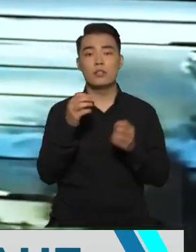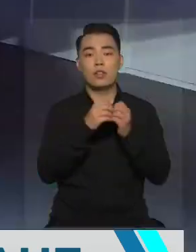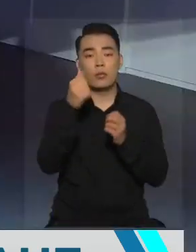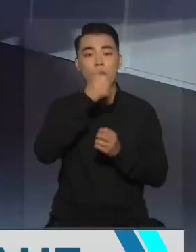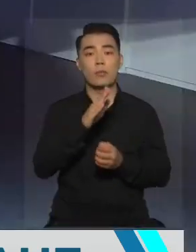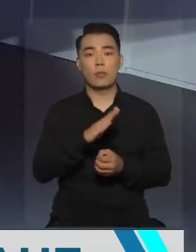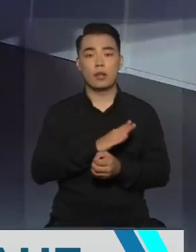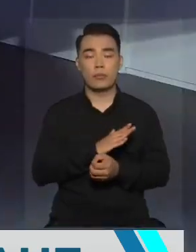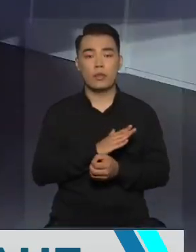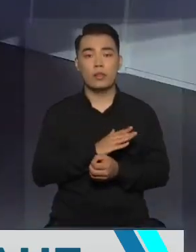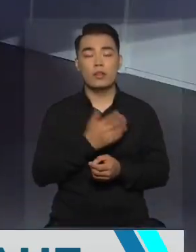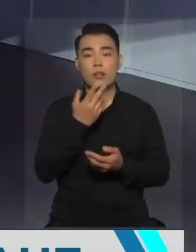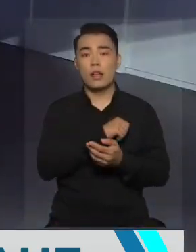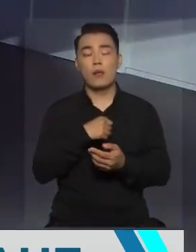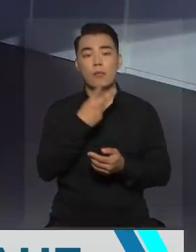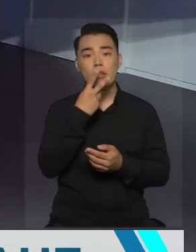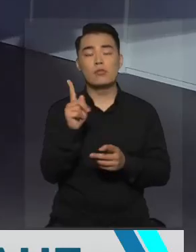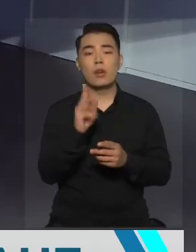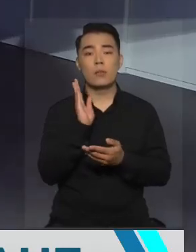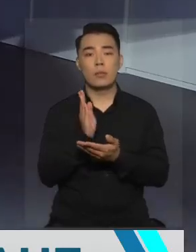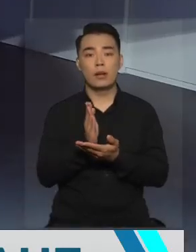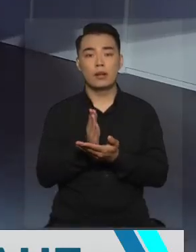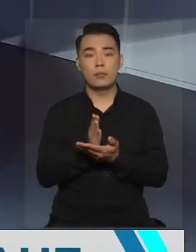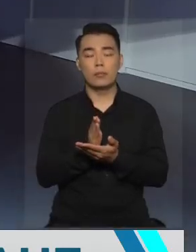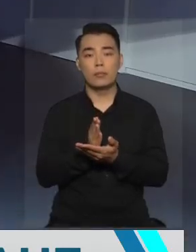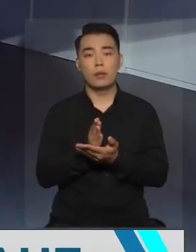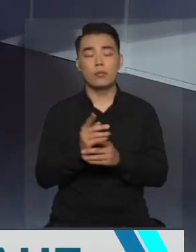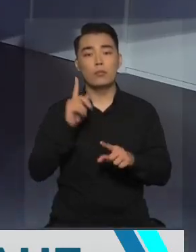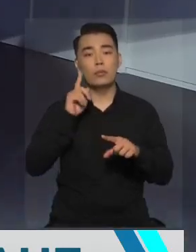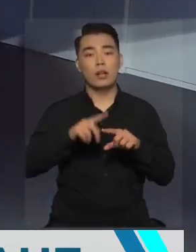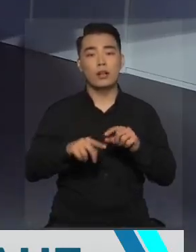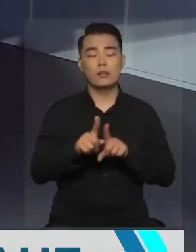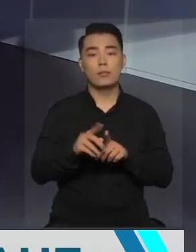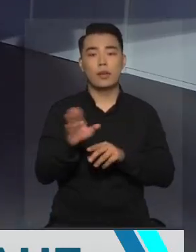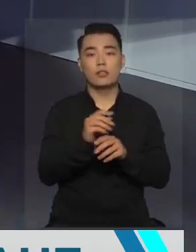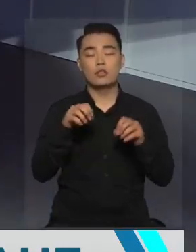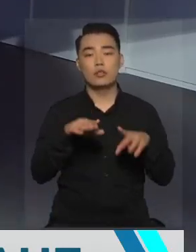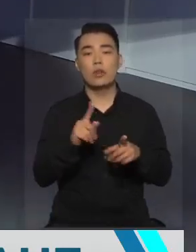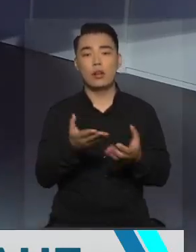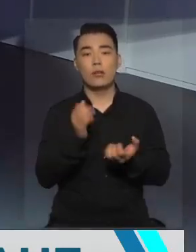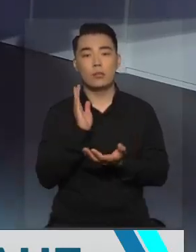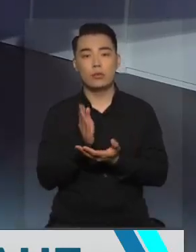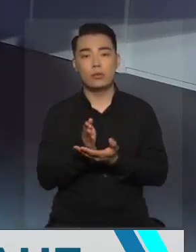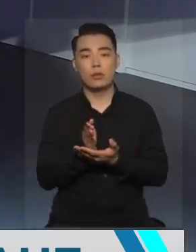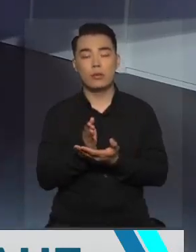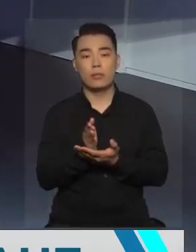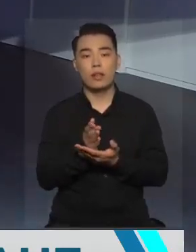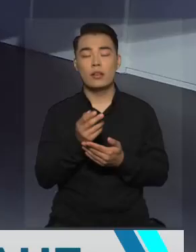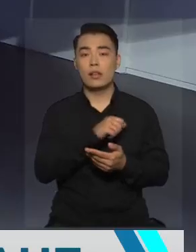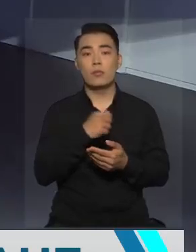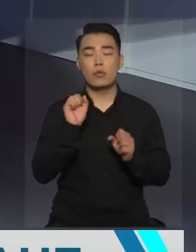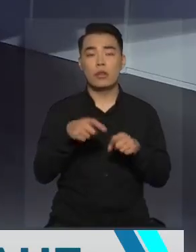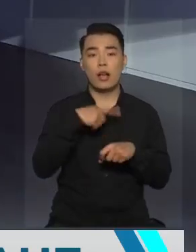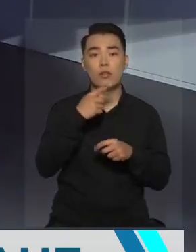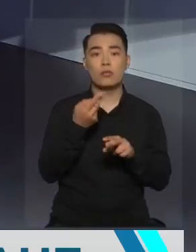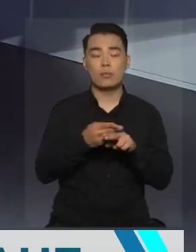годом. Да. На ваш взгляд, насколько будет ускоряться вектор принятия решений? Прежде всего, надо сказать, что ревизия уже